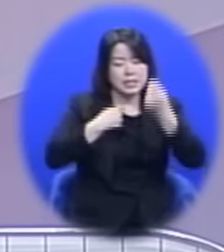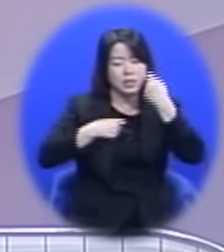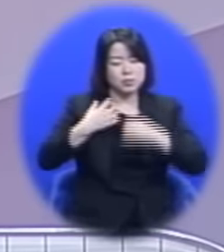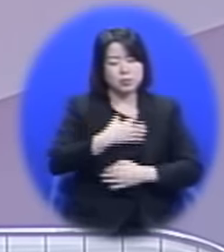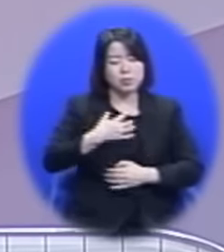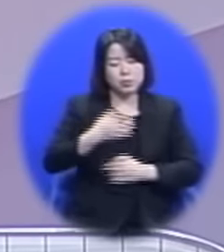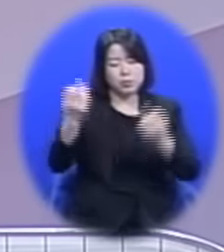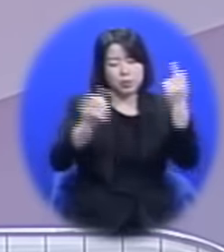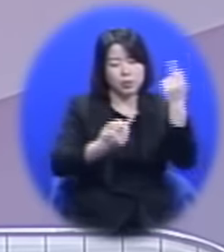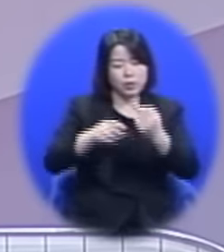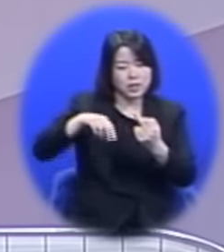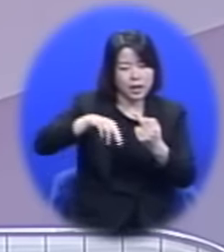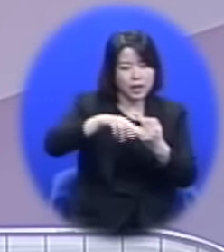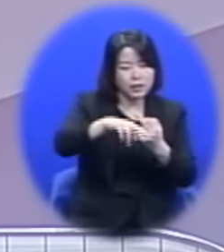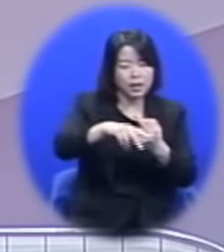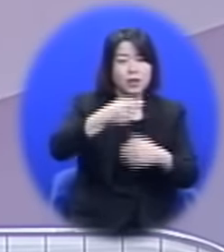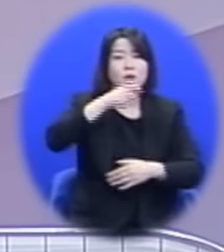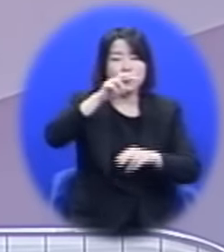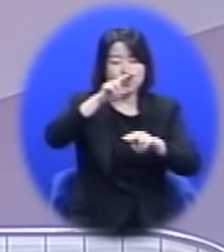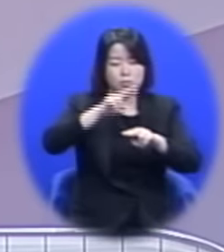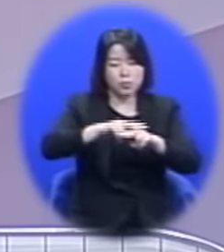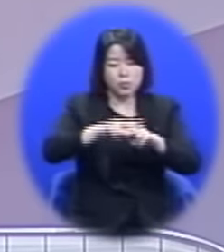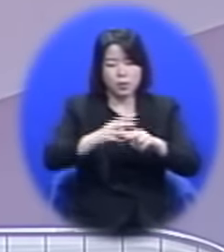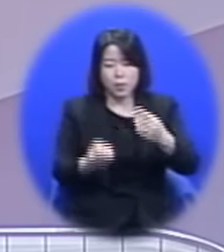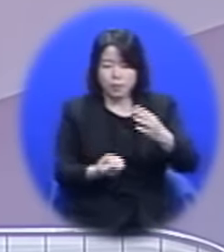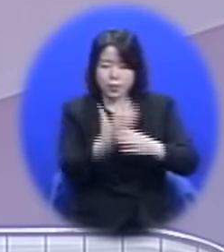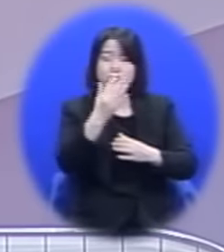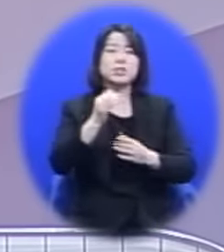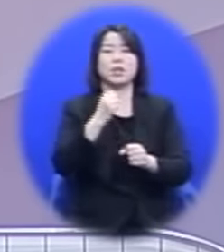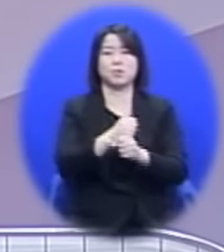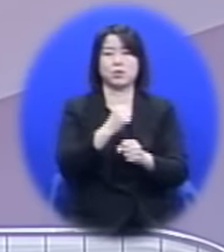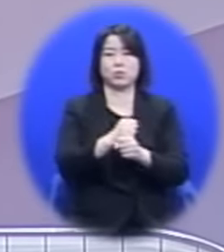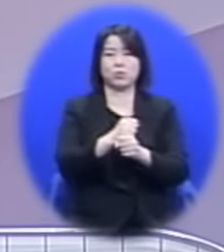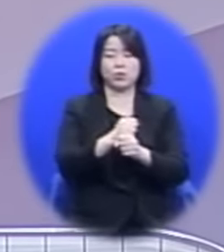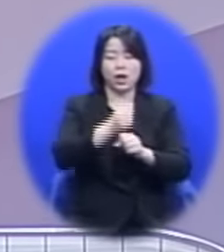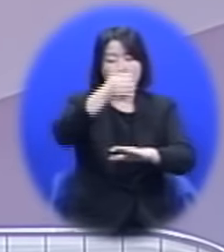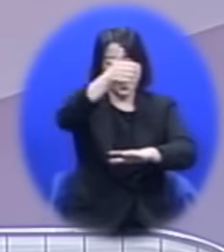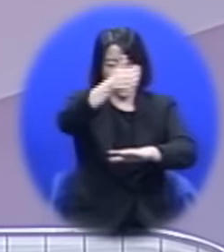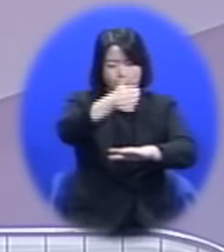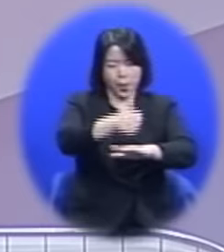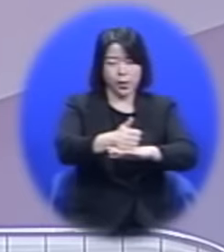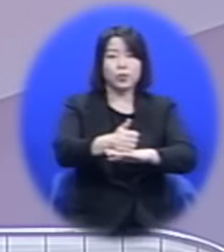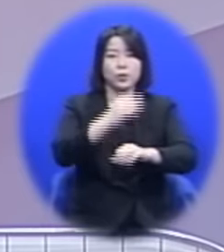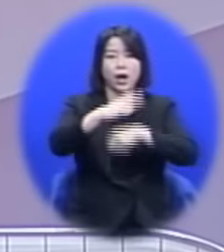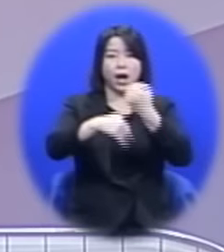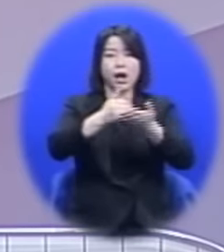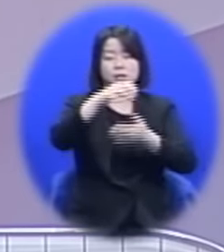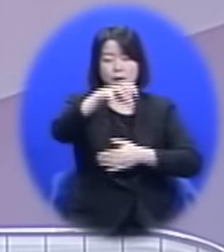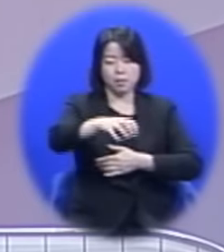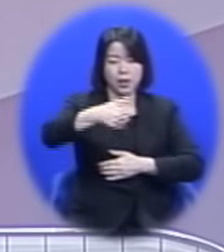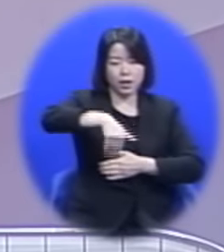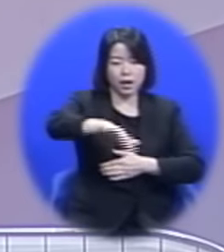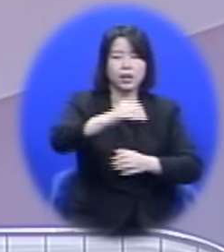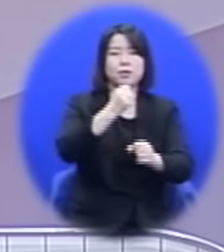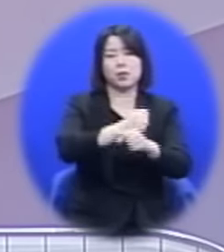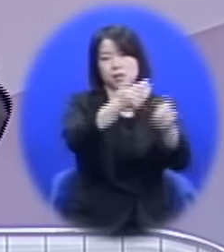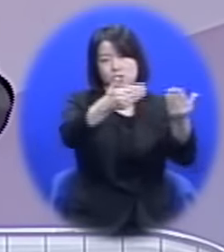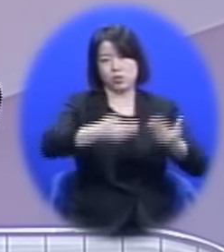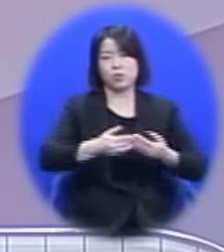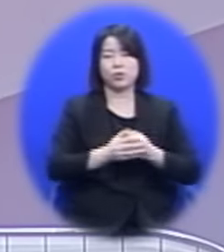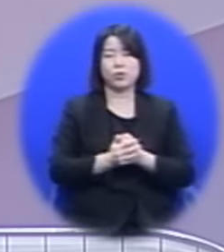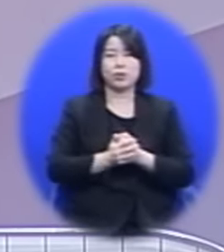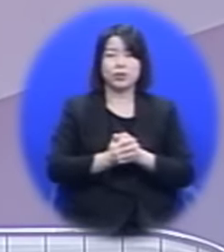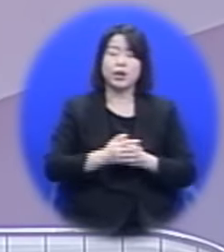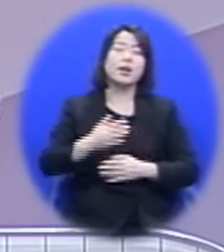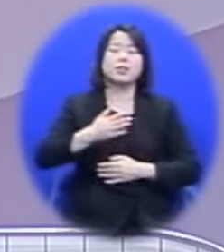때 샘물이 터지게 하시고, 결국은 하나님 앞에까지 가게 만들어 주시는 것입니다.